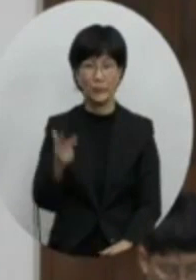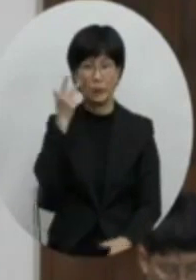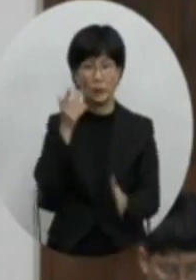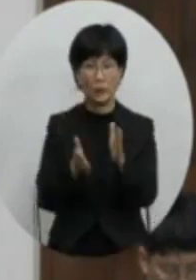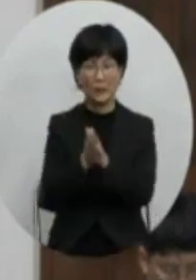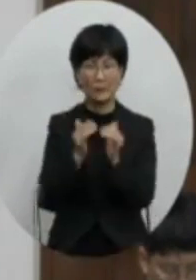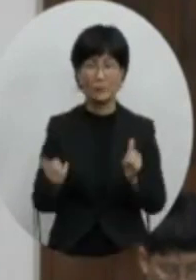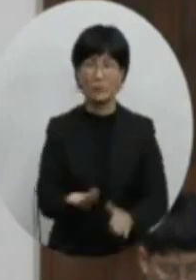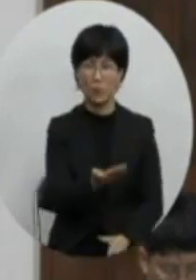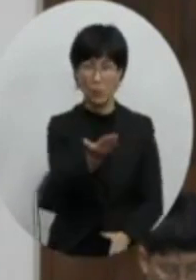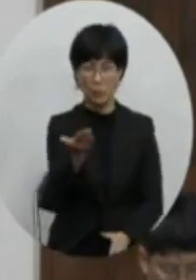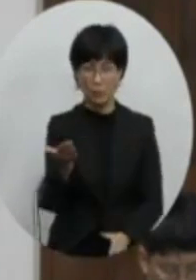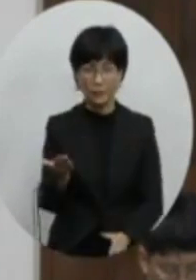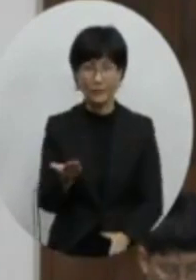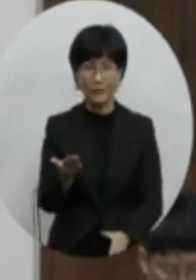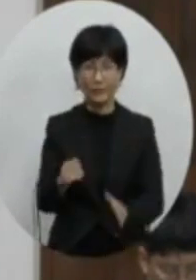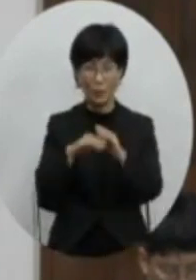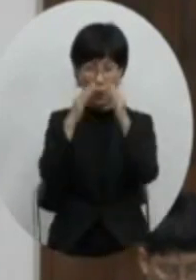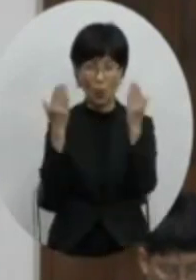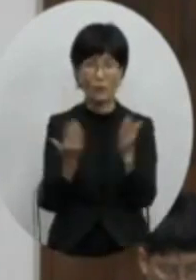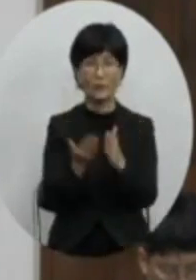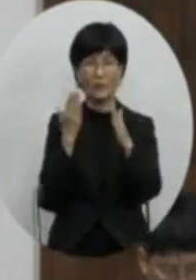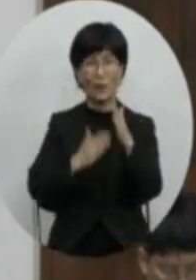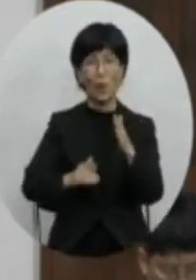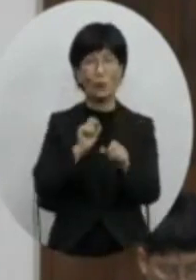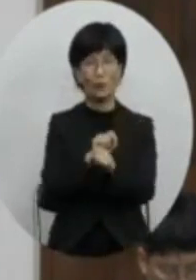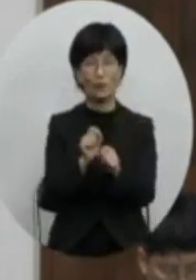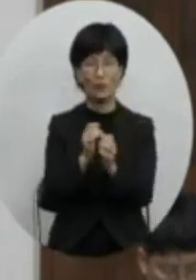여주시민 여러분과 모든 공직자 여러분,